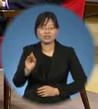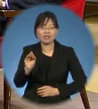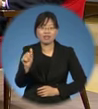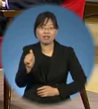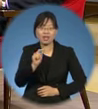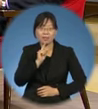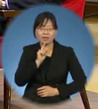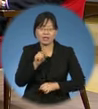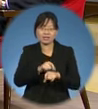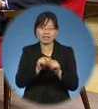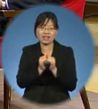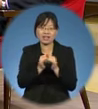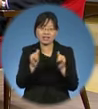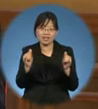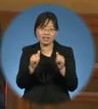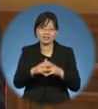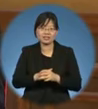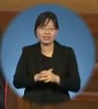그분도. 그러니까